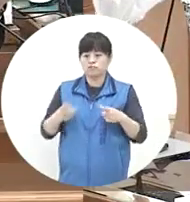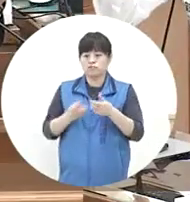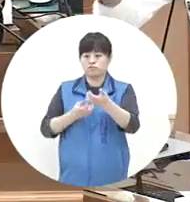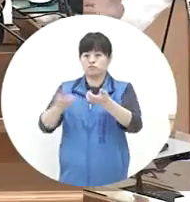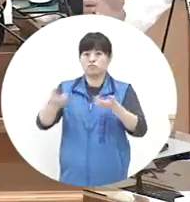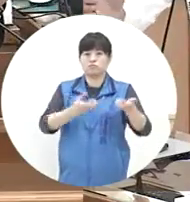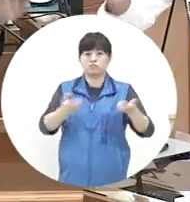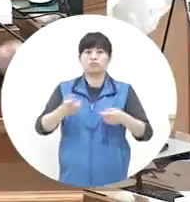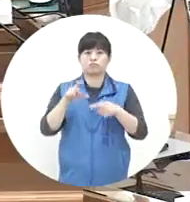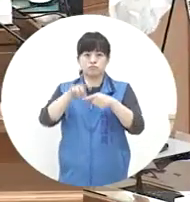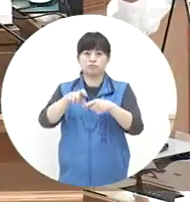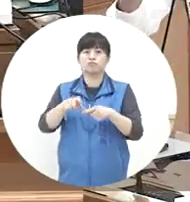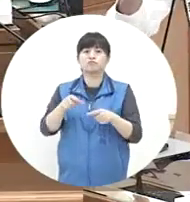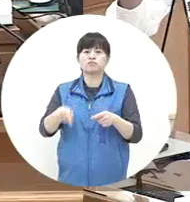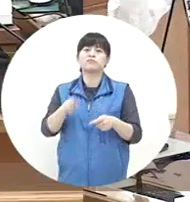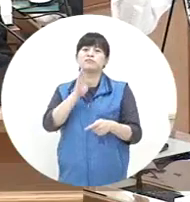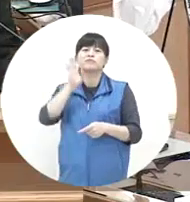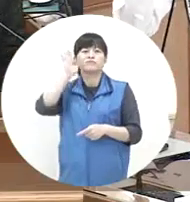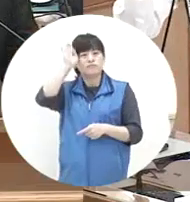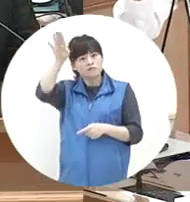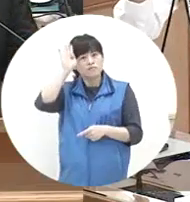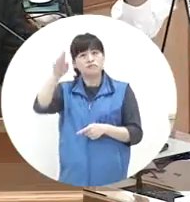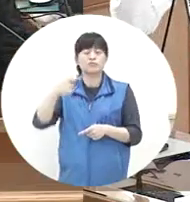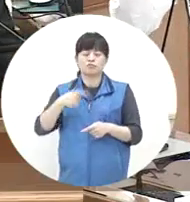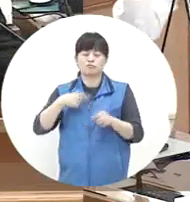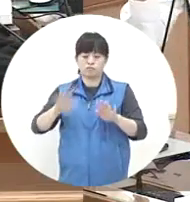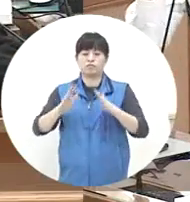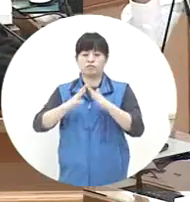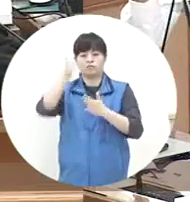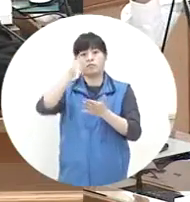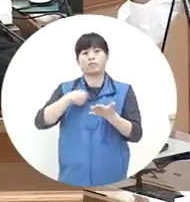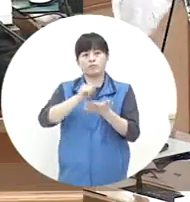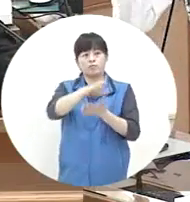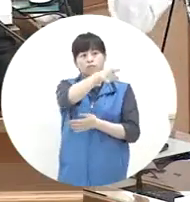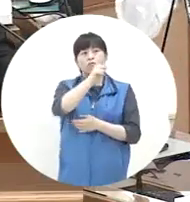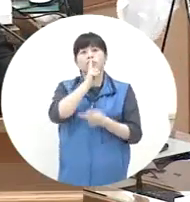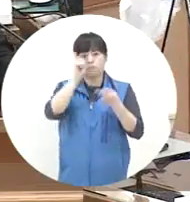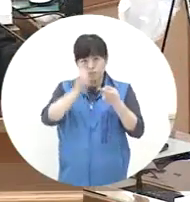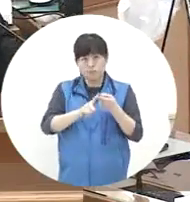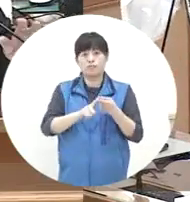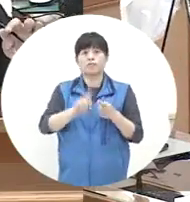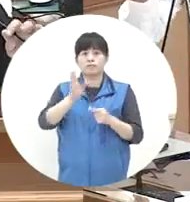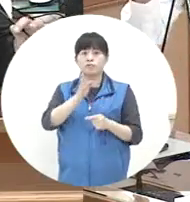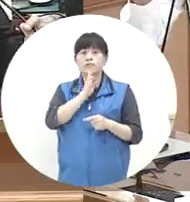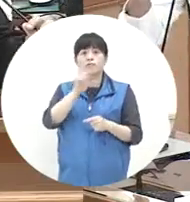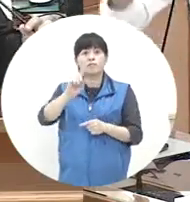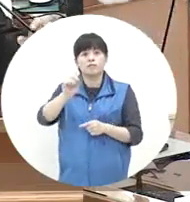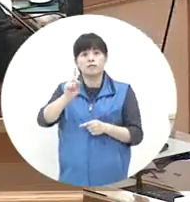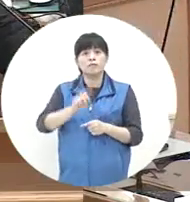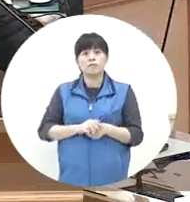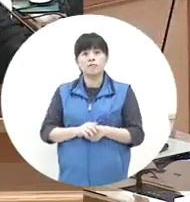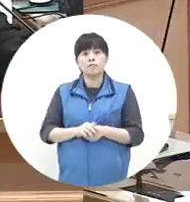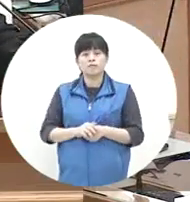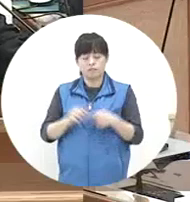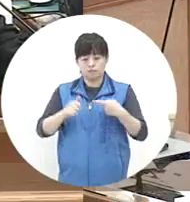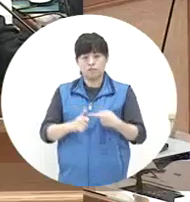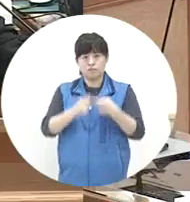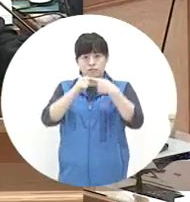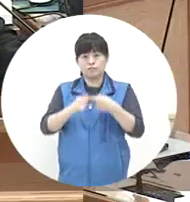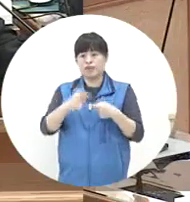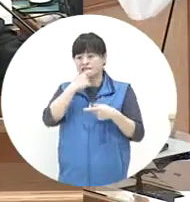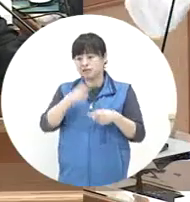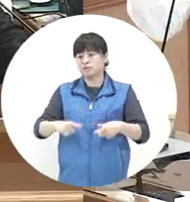说未来嘛，所以说。市长，我就跟您报告，其实您讲的都对，但是重提问题是说，第一个饼做